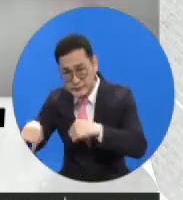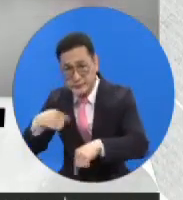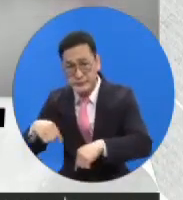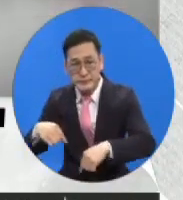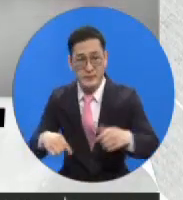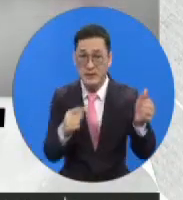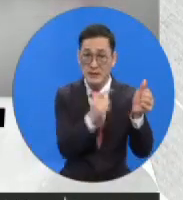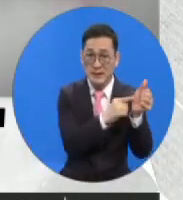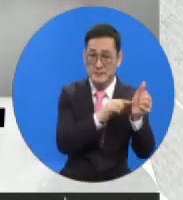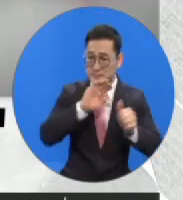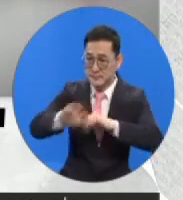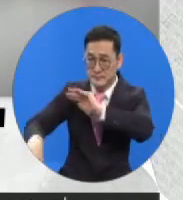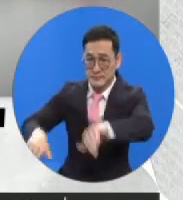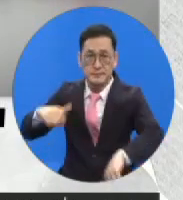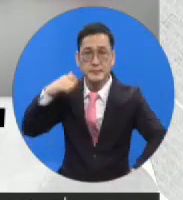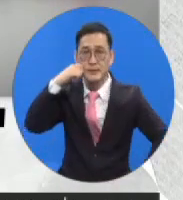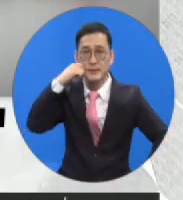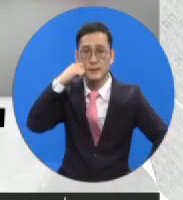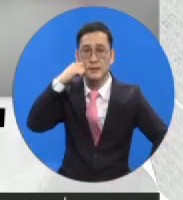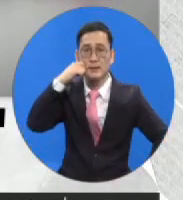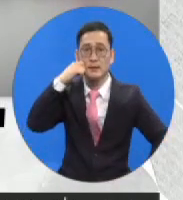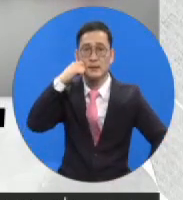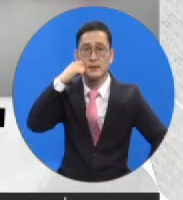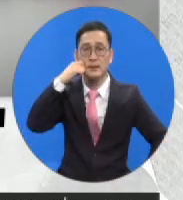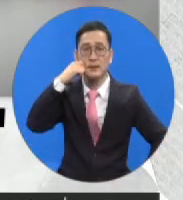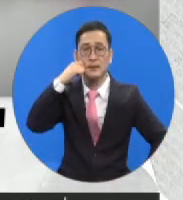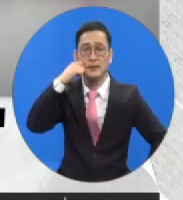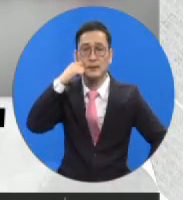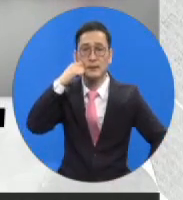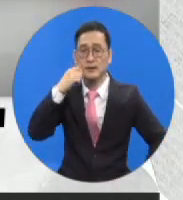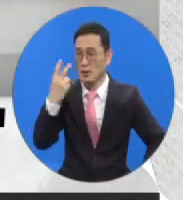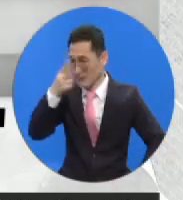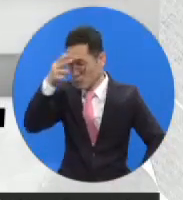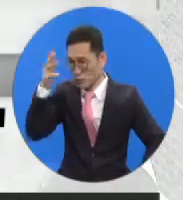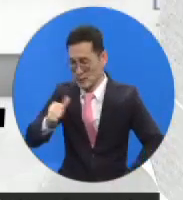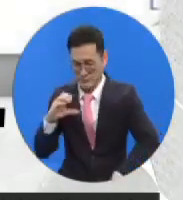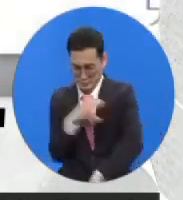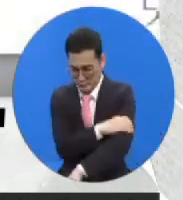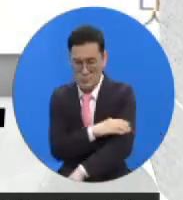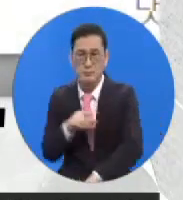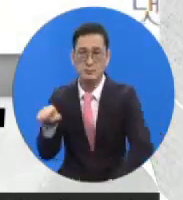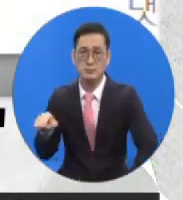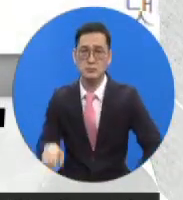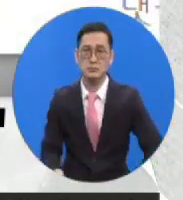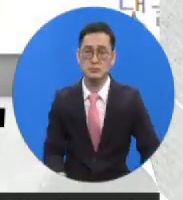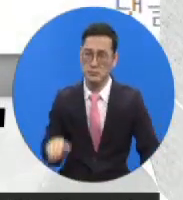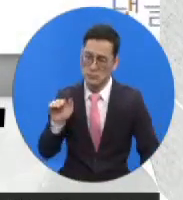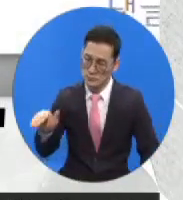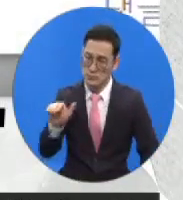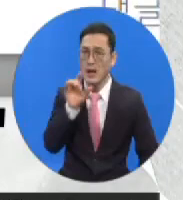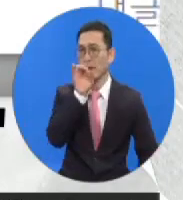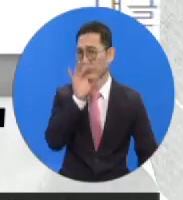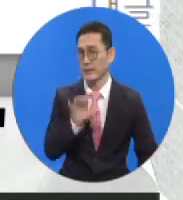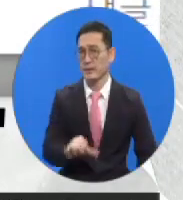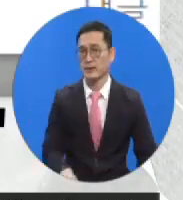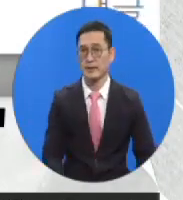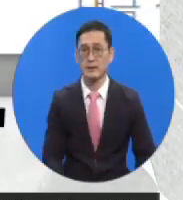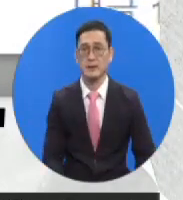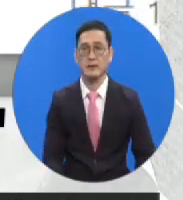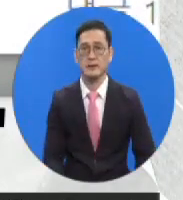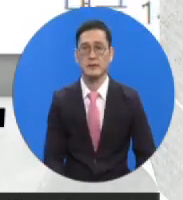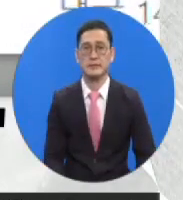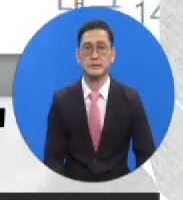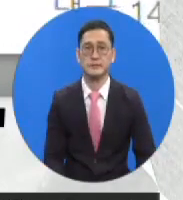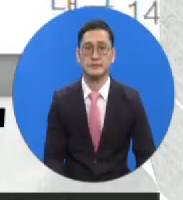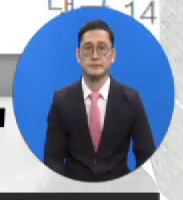검찰총장만 지휘할 수 있다고 되어 있어요. 그러니까 법무장관이 지금 법에 의한다고 하면 일반 검사에 대한 지휘할 수가 없어요.